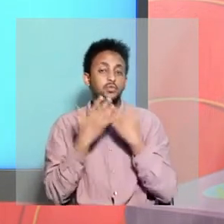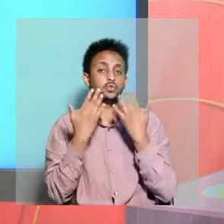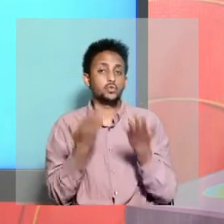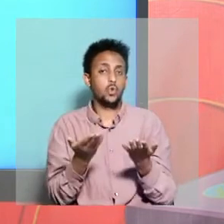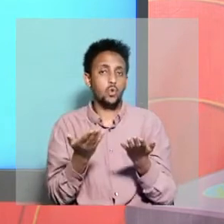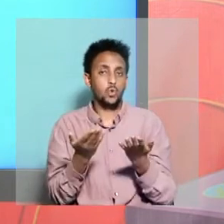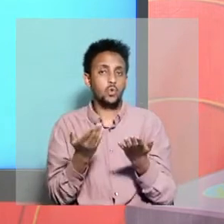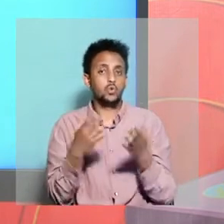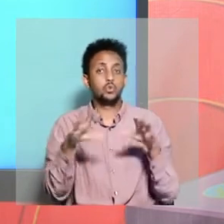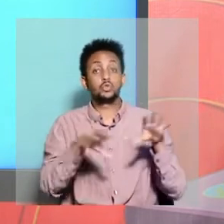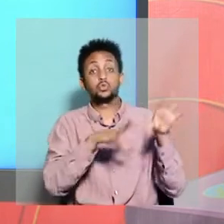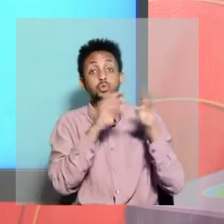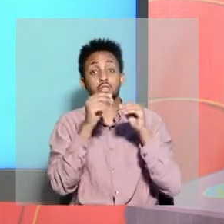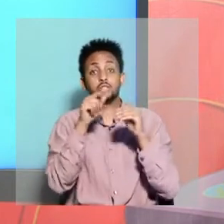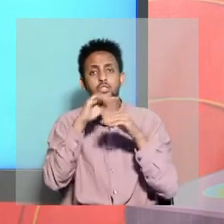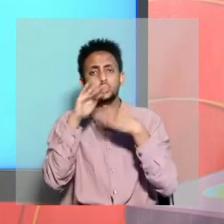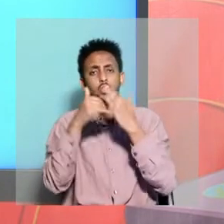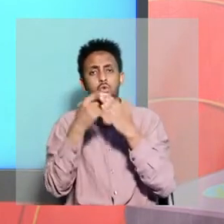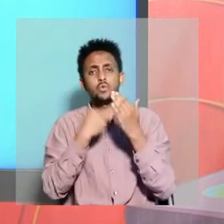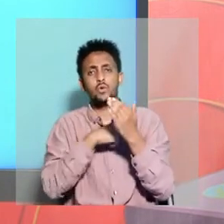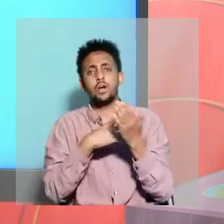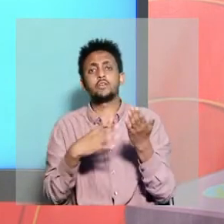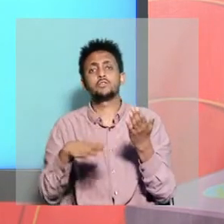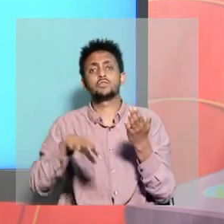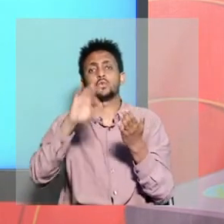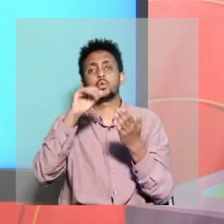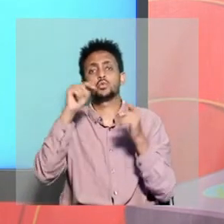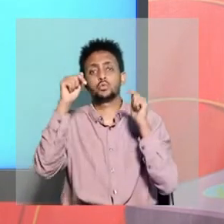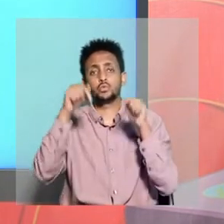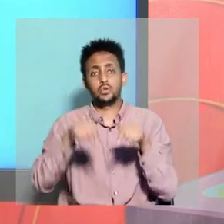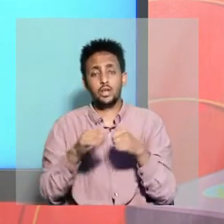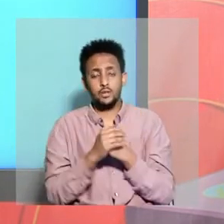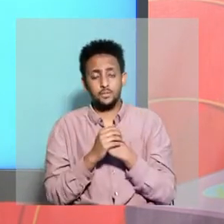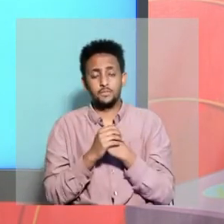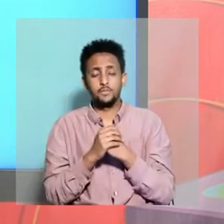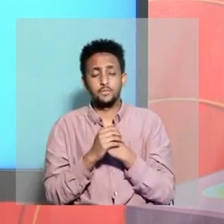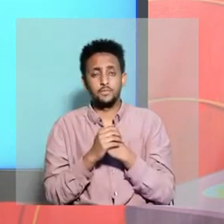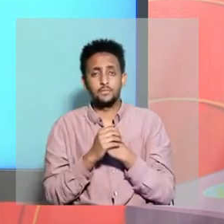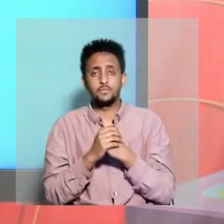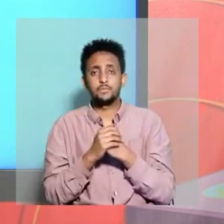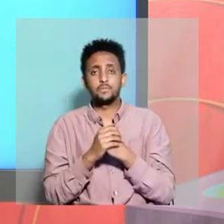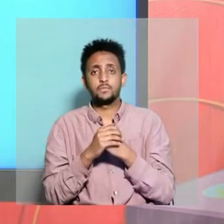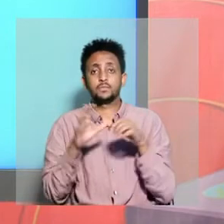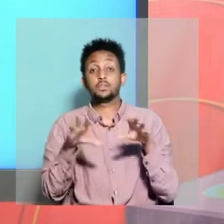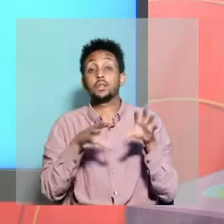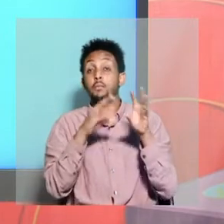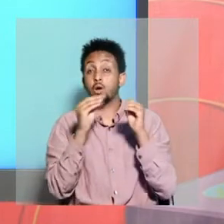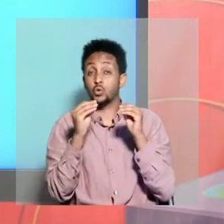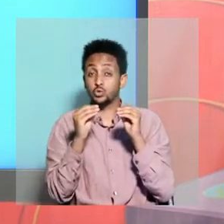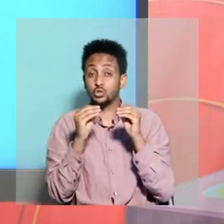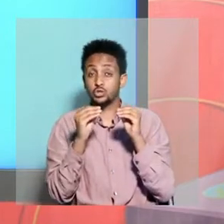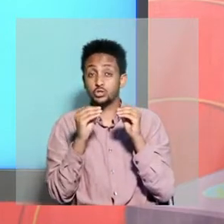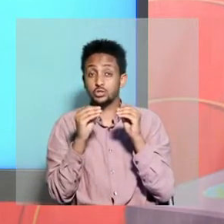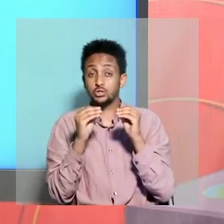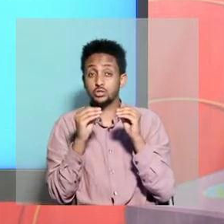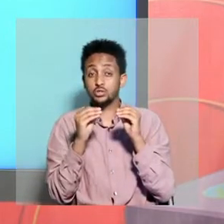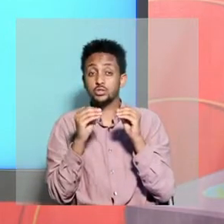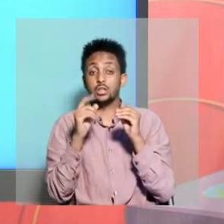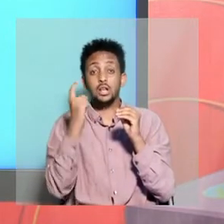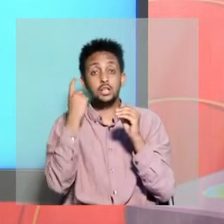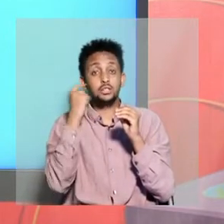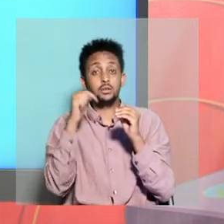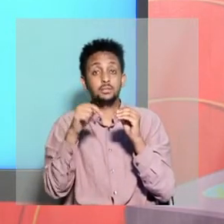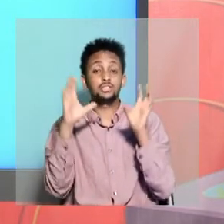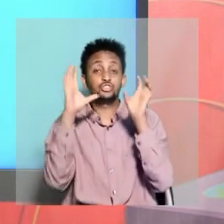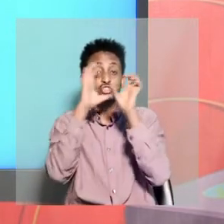So students, this is all that I've got for today. እንግዲህ ተማሪዎች ሌሰናችንን